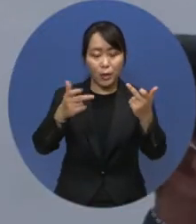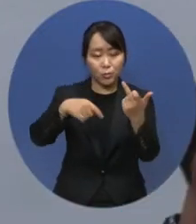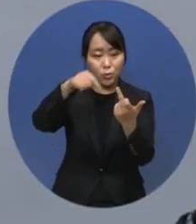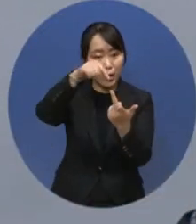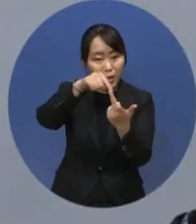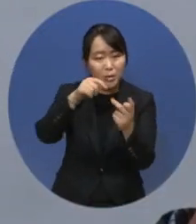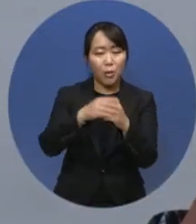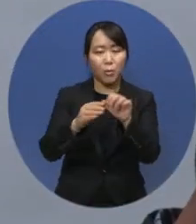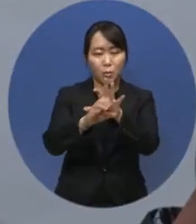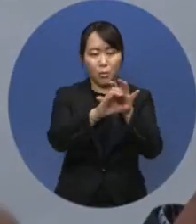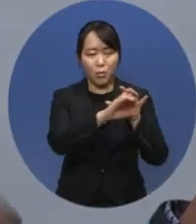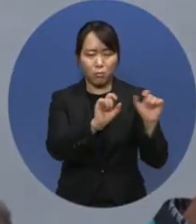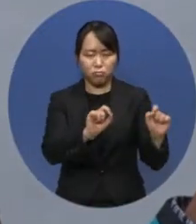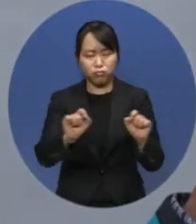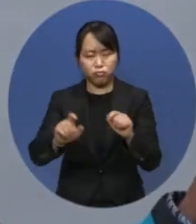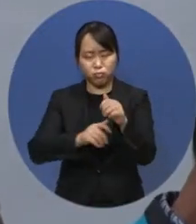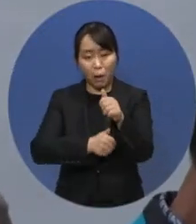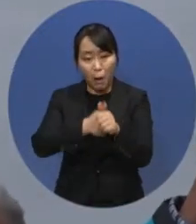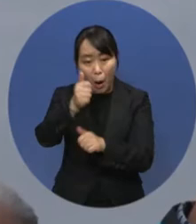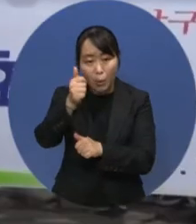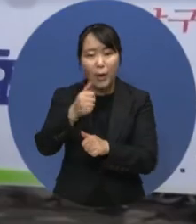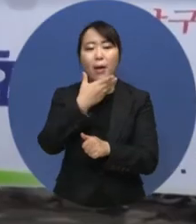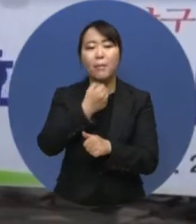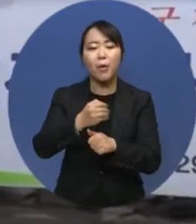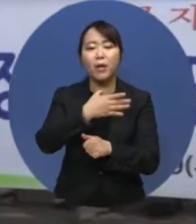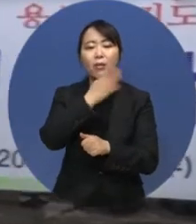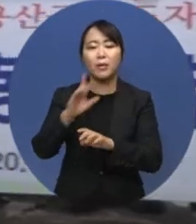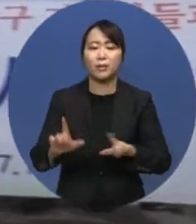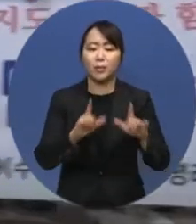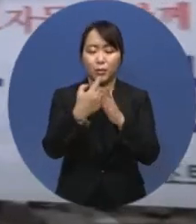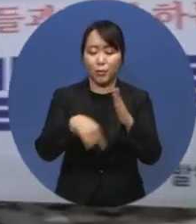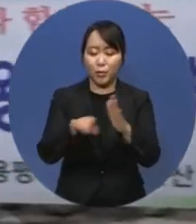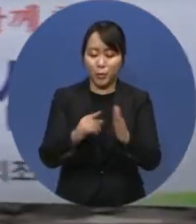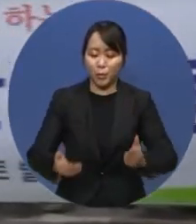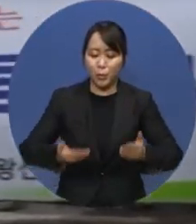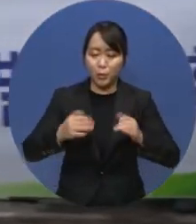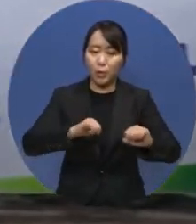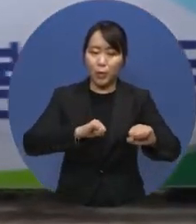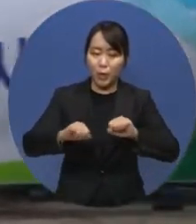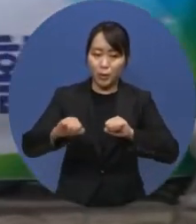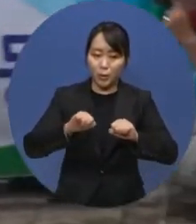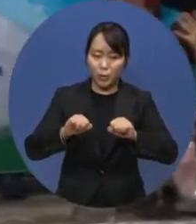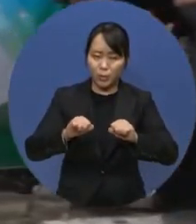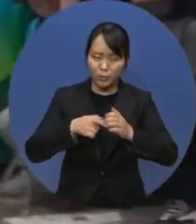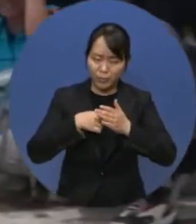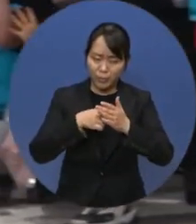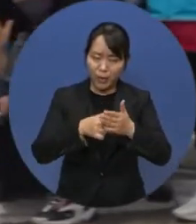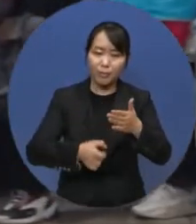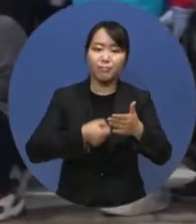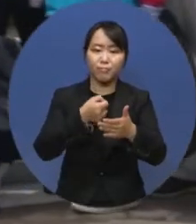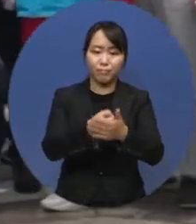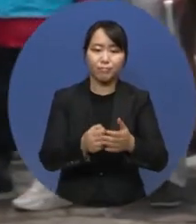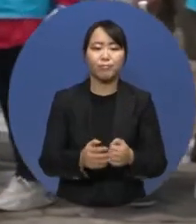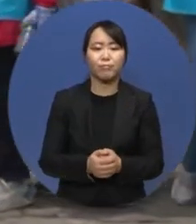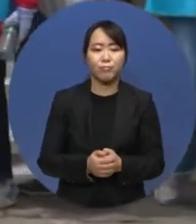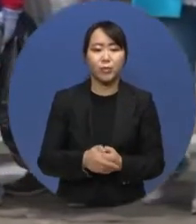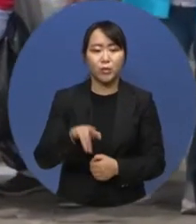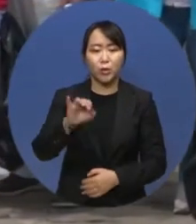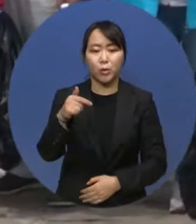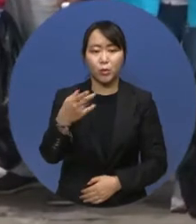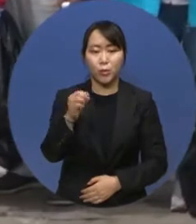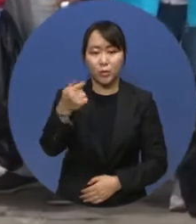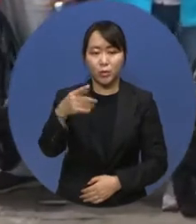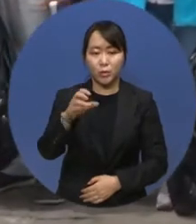장기화 사태를 이겨내며 행복한 노후를 위해 봉사활동을 전개할 것을 다짐했습니다. 정정웅